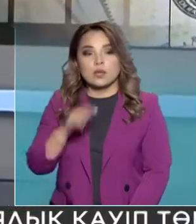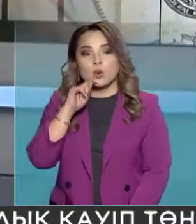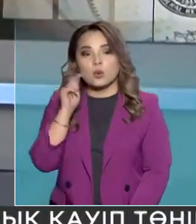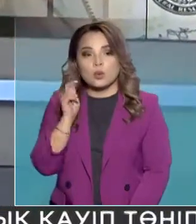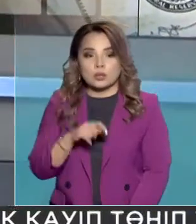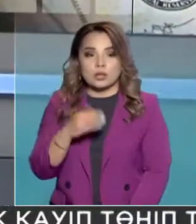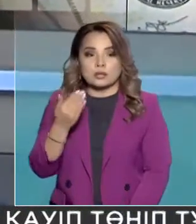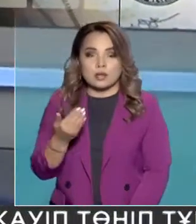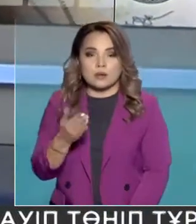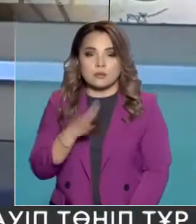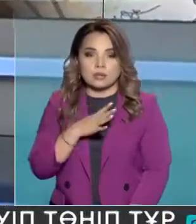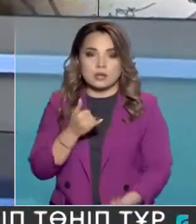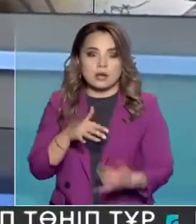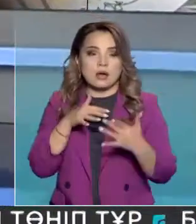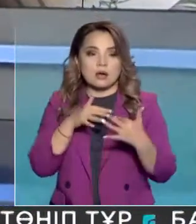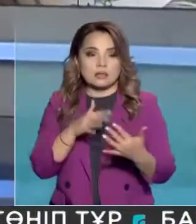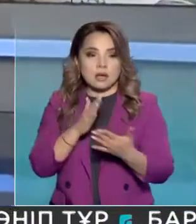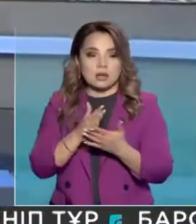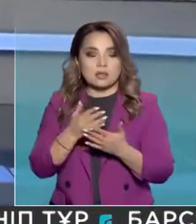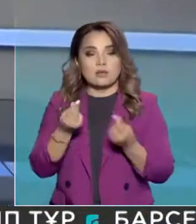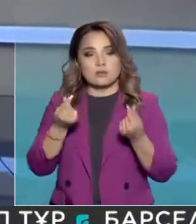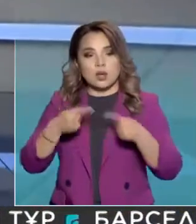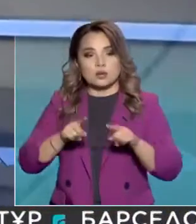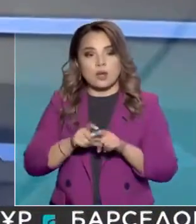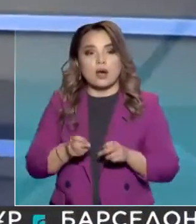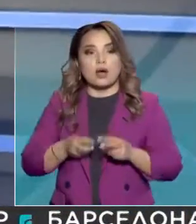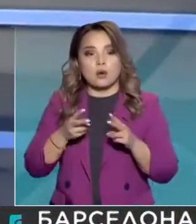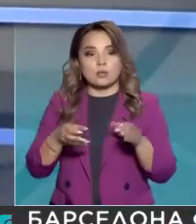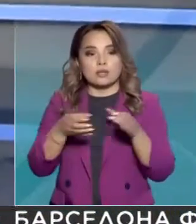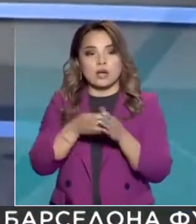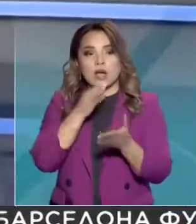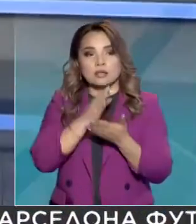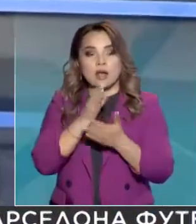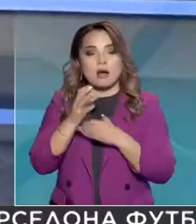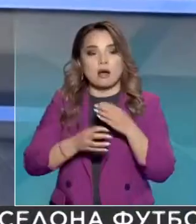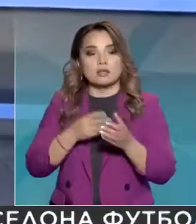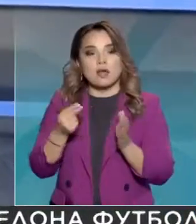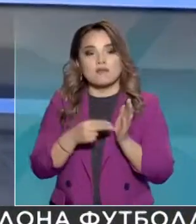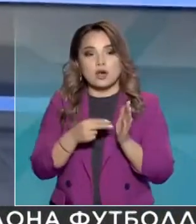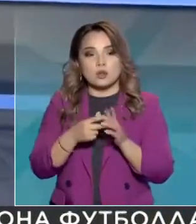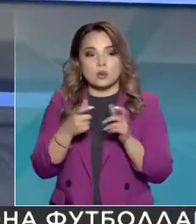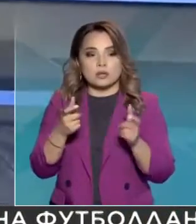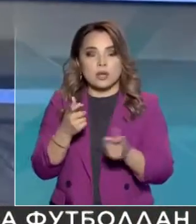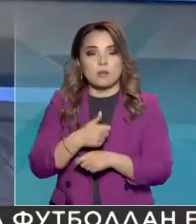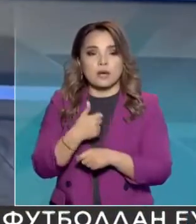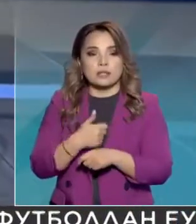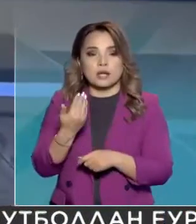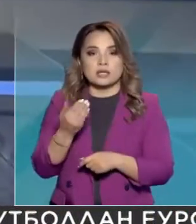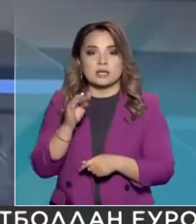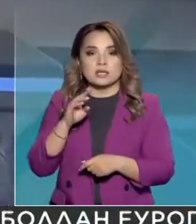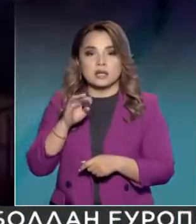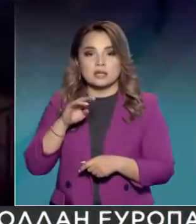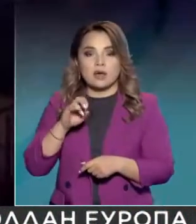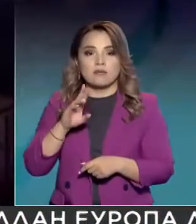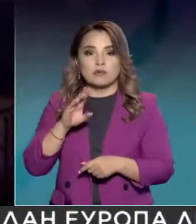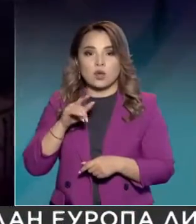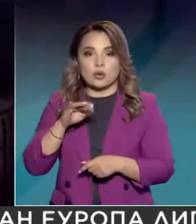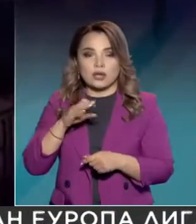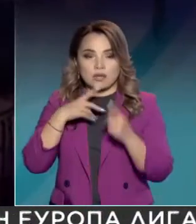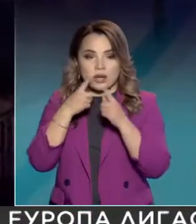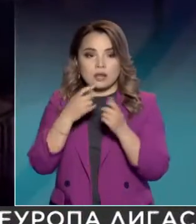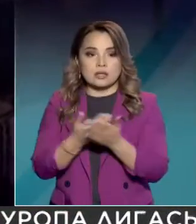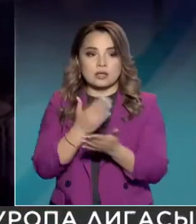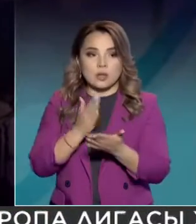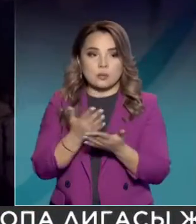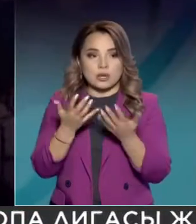Украинадағы әскери қақтығыстар әлем экономикасына инфляциялық қауіп төндіріп тұр. Мұны халықаралық валюта қорының басшысы Кристалина Георгиева мәлімдеді.